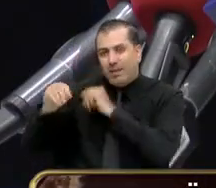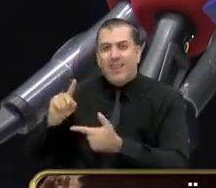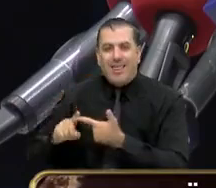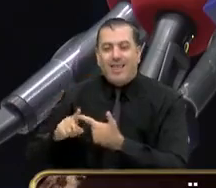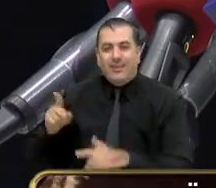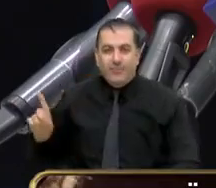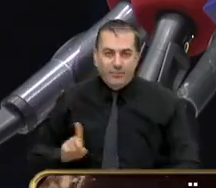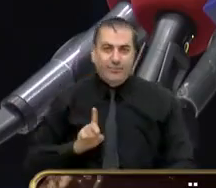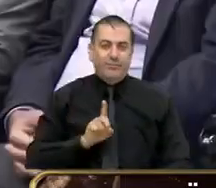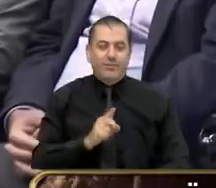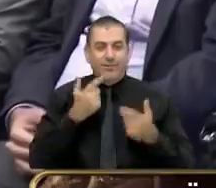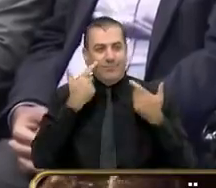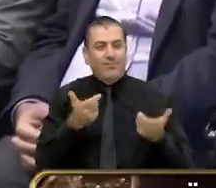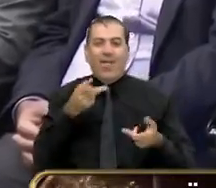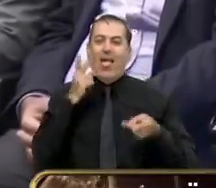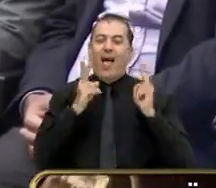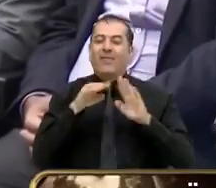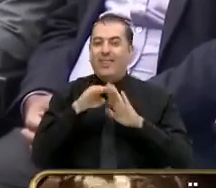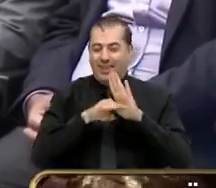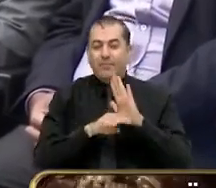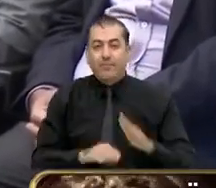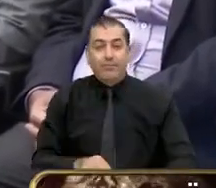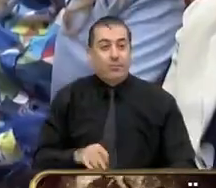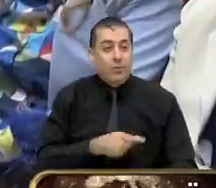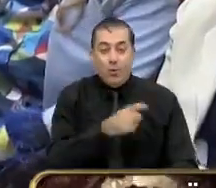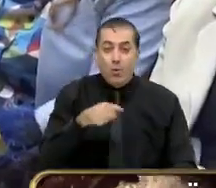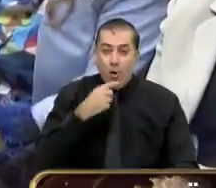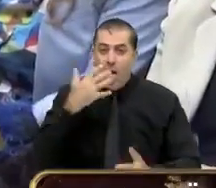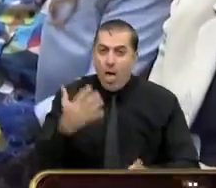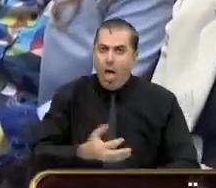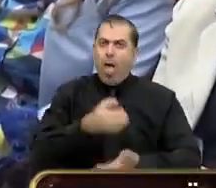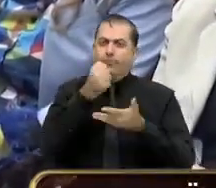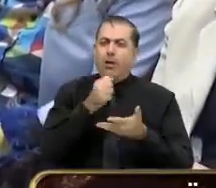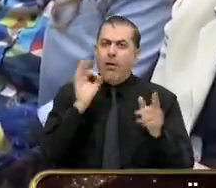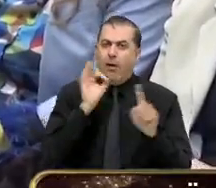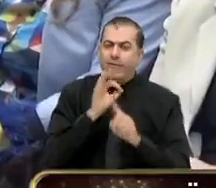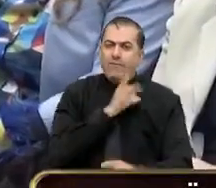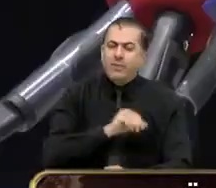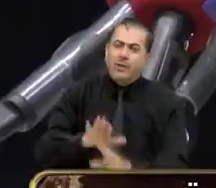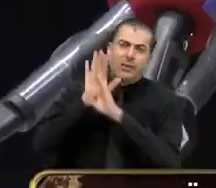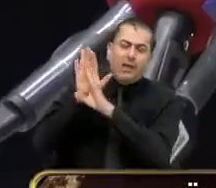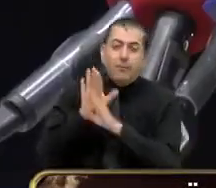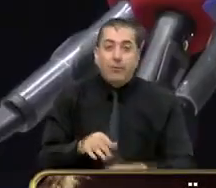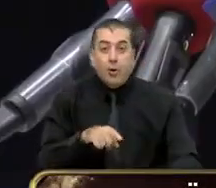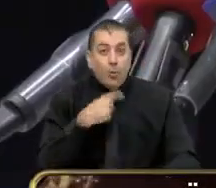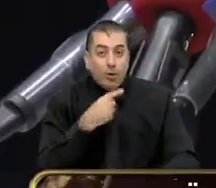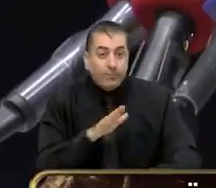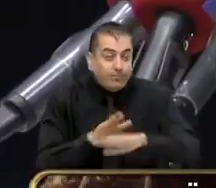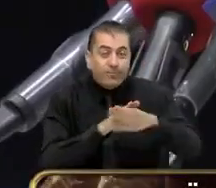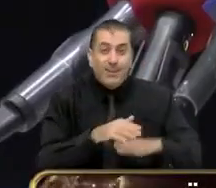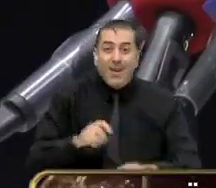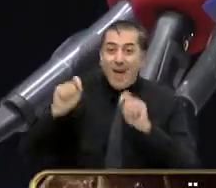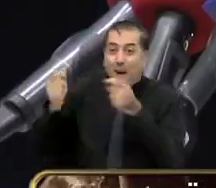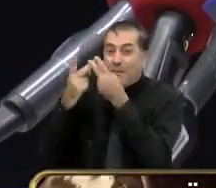المجلس العين مفلح أرحيمي هذه الحملة، حيث أكد أن جهود جلالة الملك لم تهدأ منذ اليوم